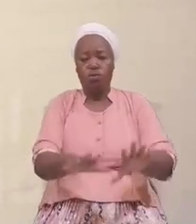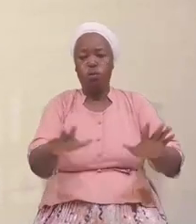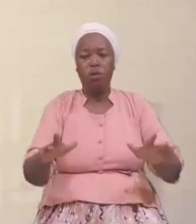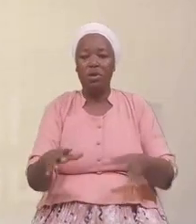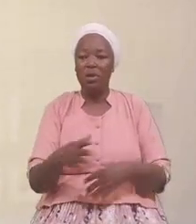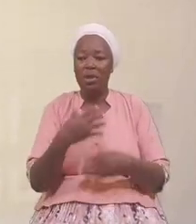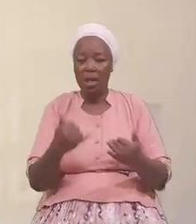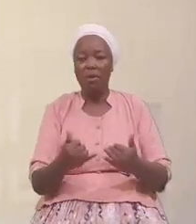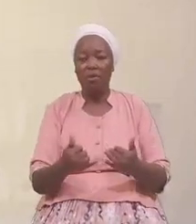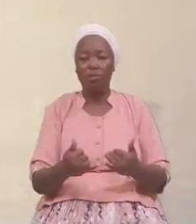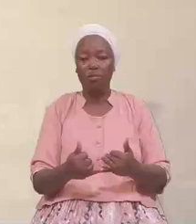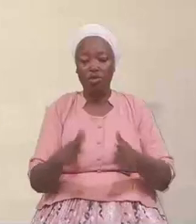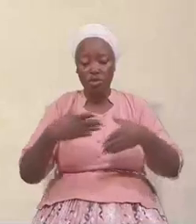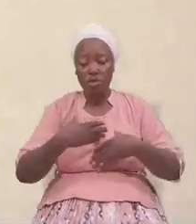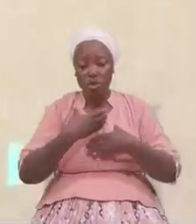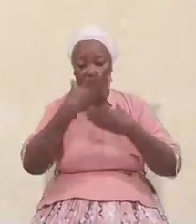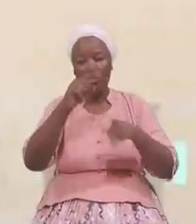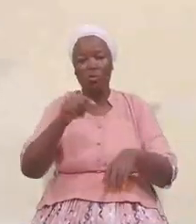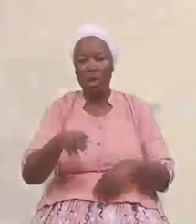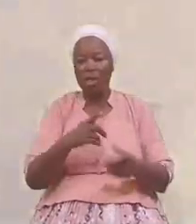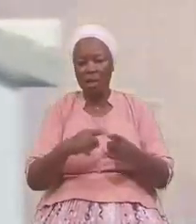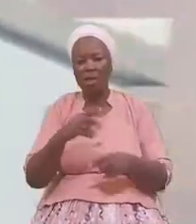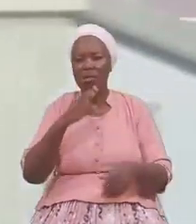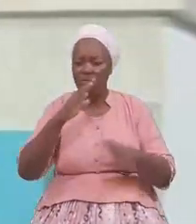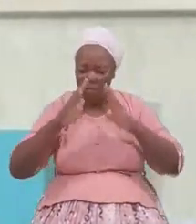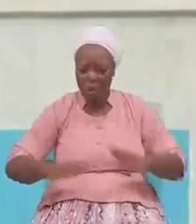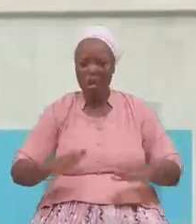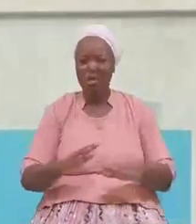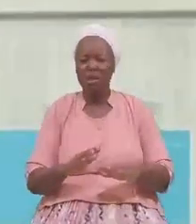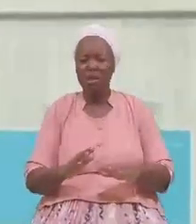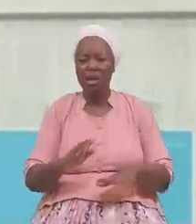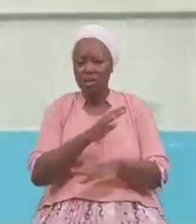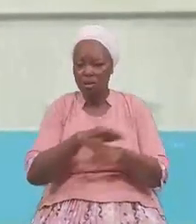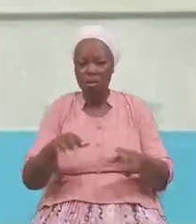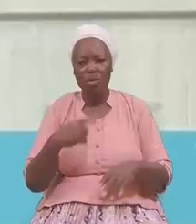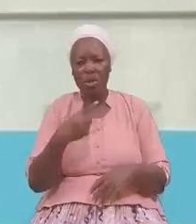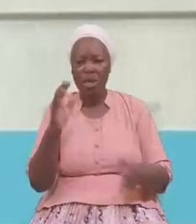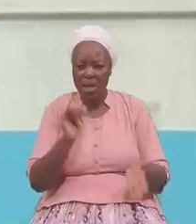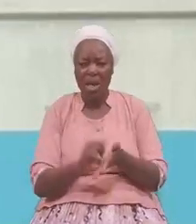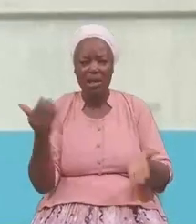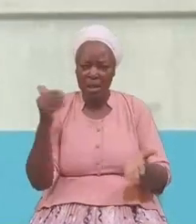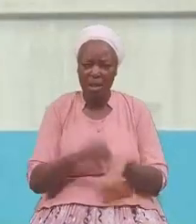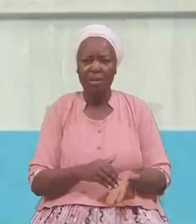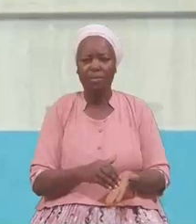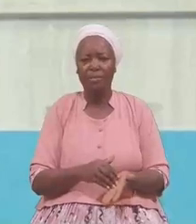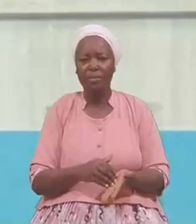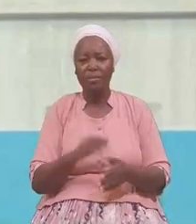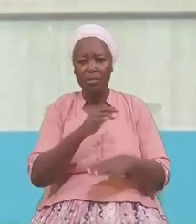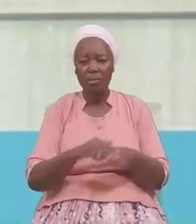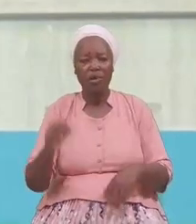taire et dit tais-toi, ne dis plus cela, ne prêche plus